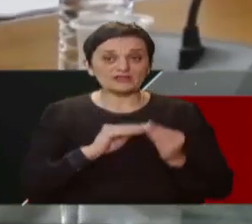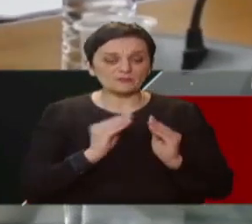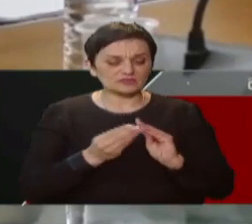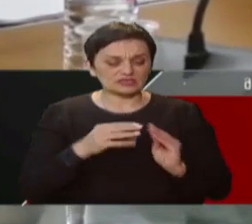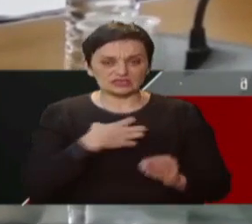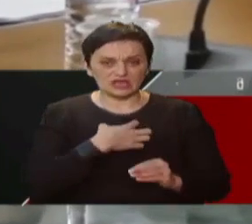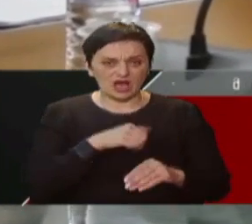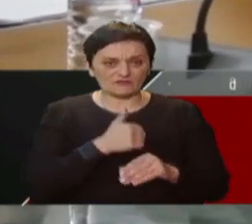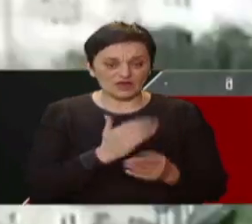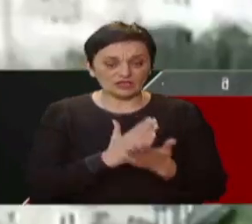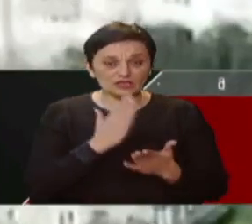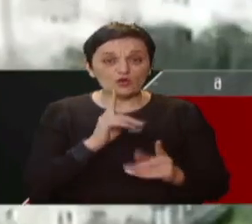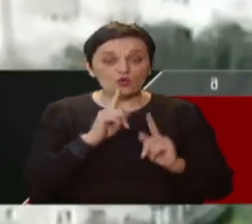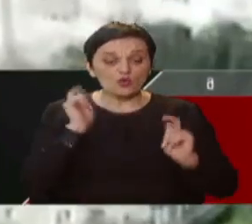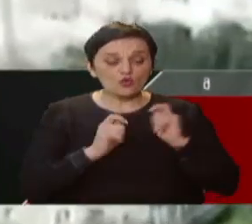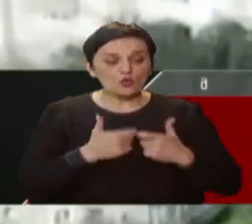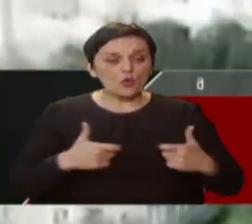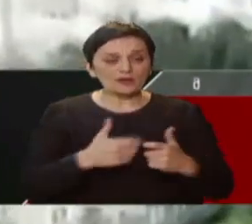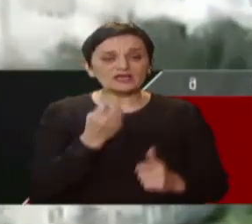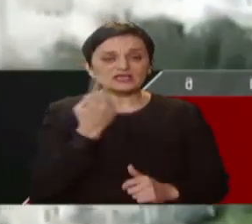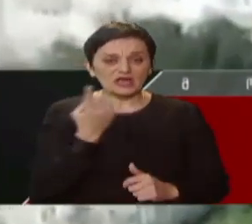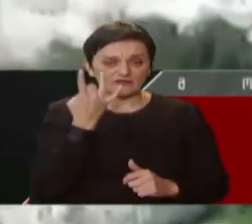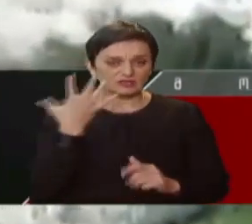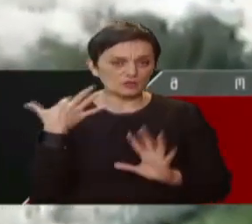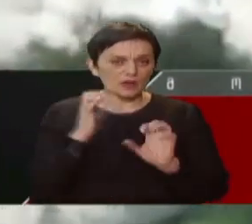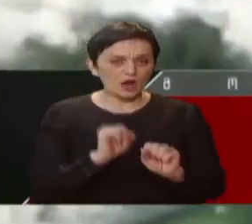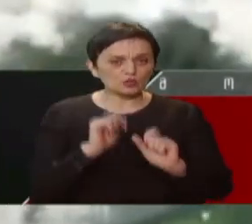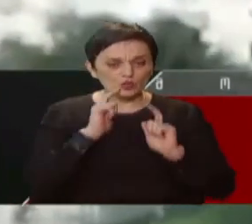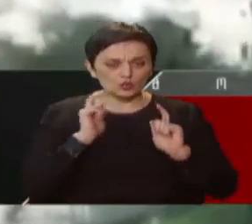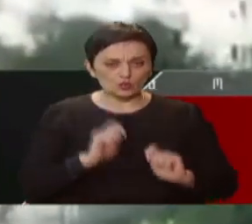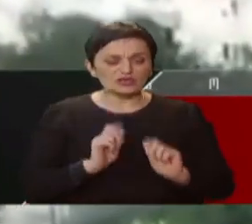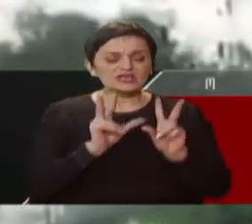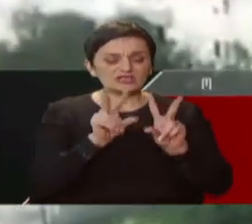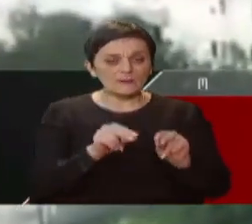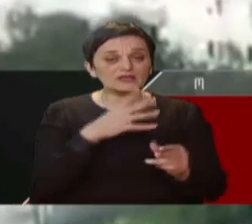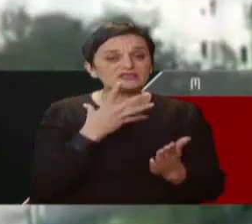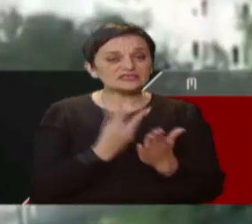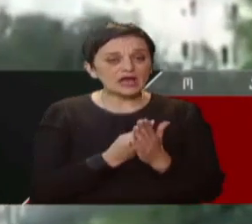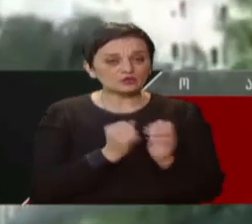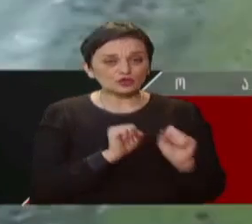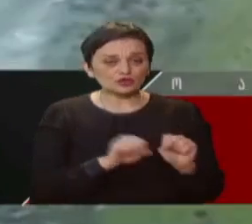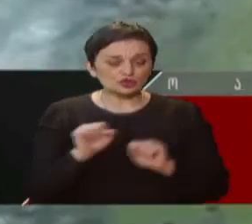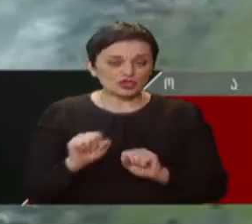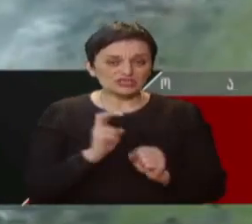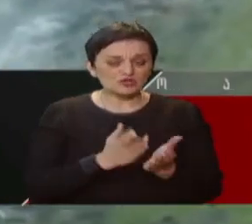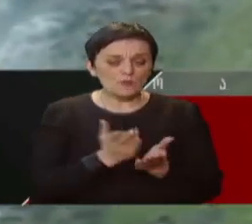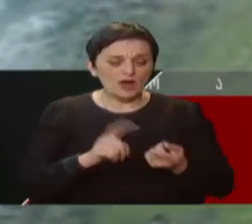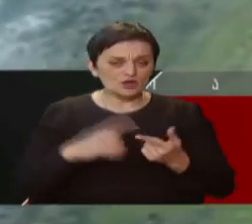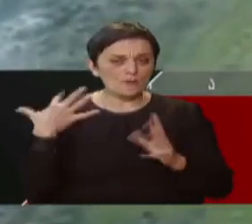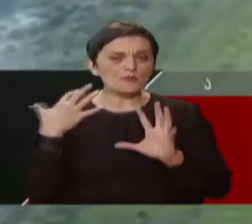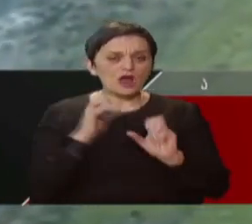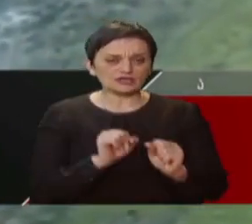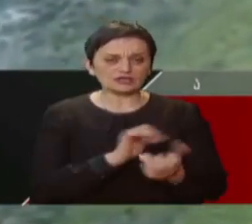დასახელდა. ქართულმა მხარემ კონფერენციიდან კიდევ ერთხელ დაუჭირა მხარი უკრაინას. დაპირდა რომ საკუთარი შესაძლებლობების ფარგლებში